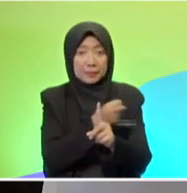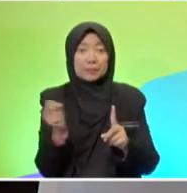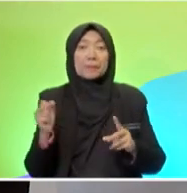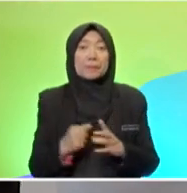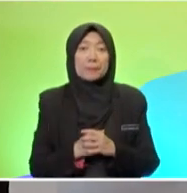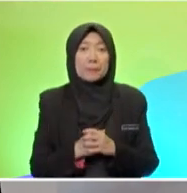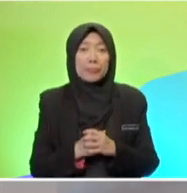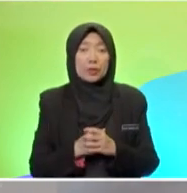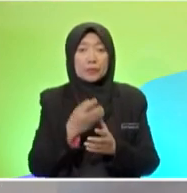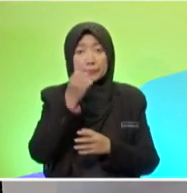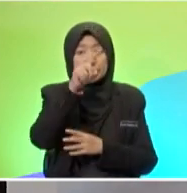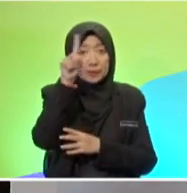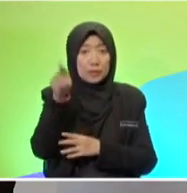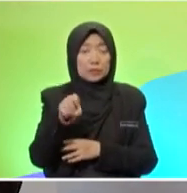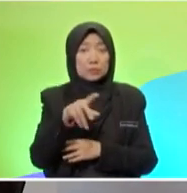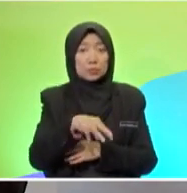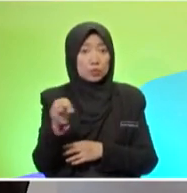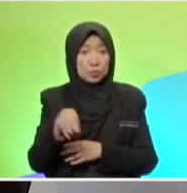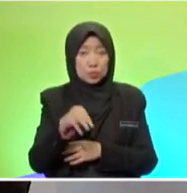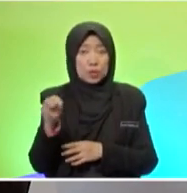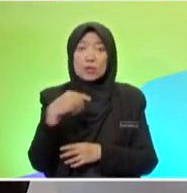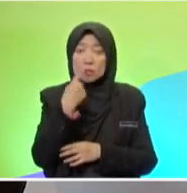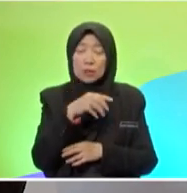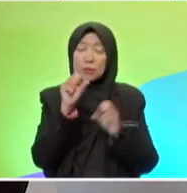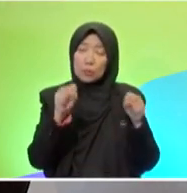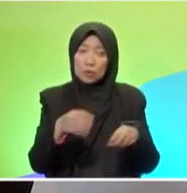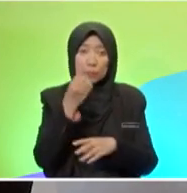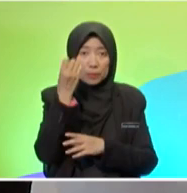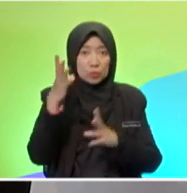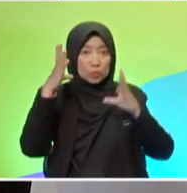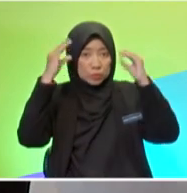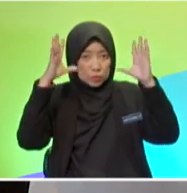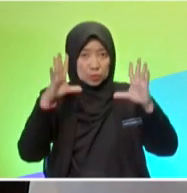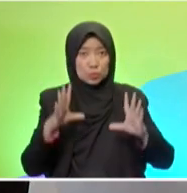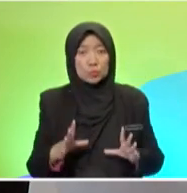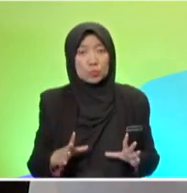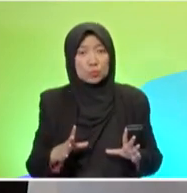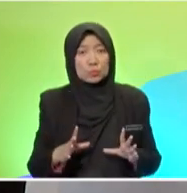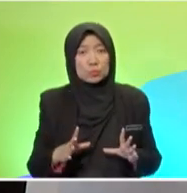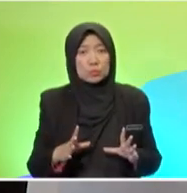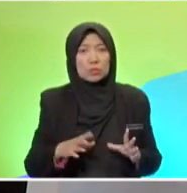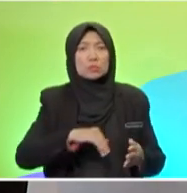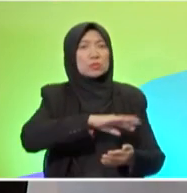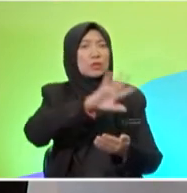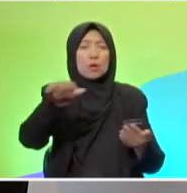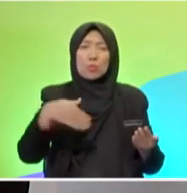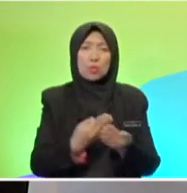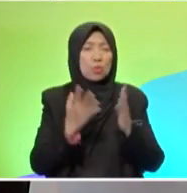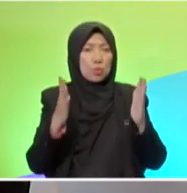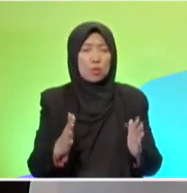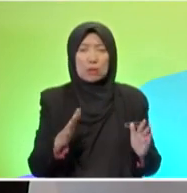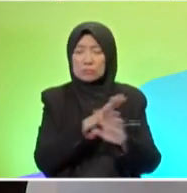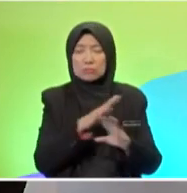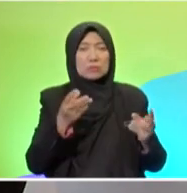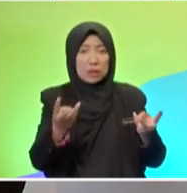kepada anak-anak muridku di atas kalian ee siapa Boleh Bagito dengan cek dulu semua orang dalam keluarga